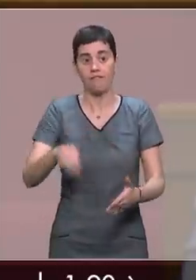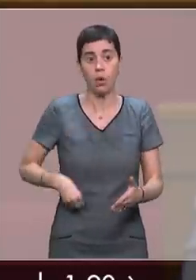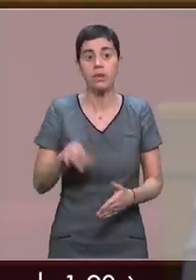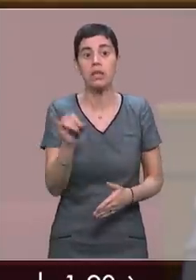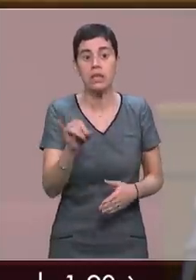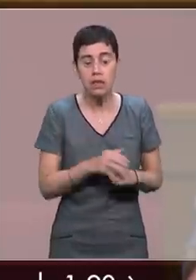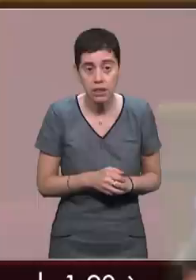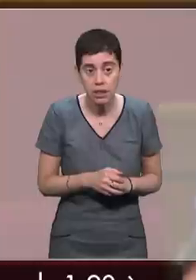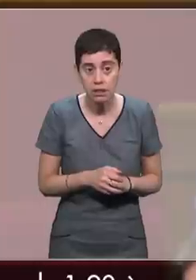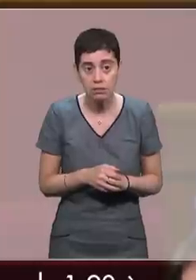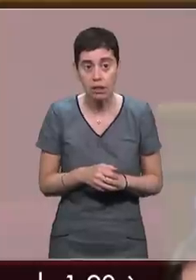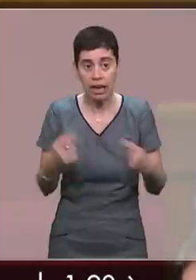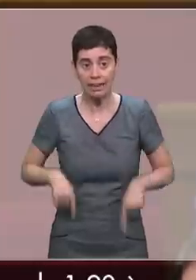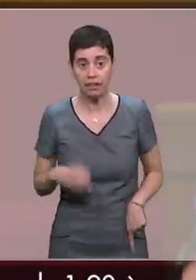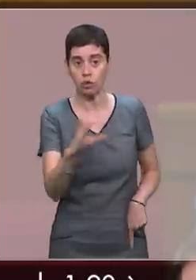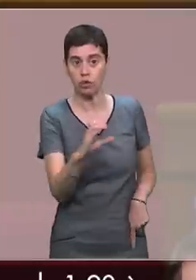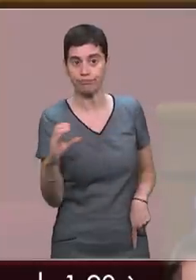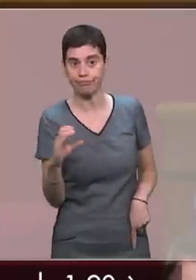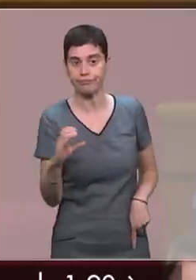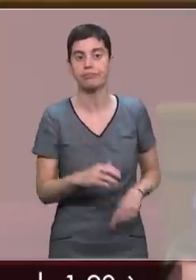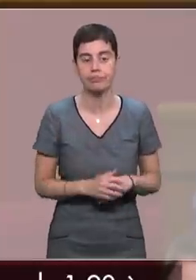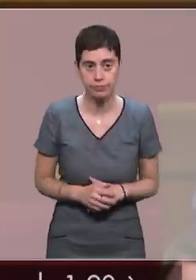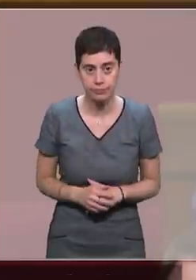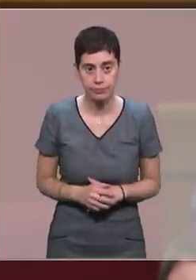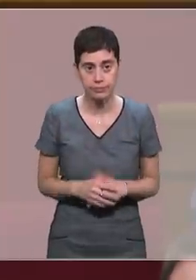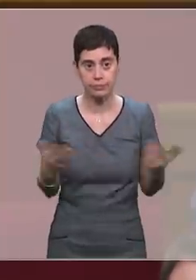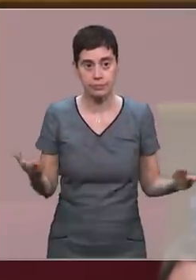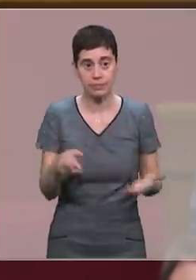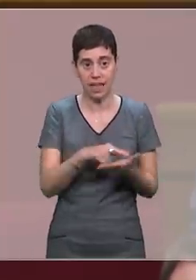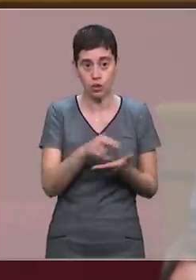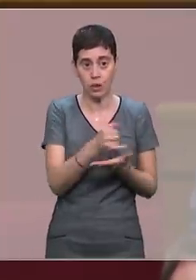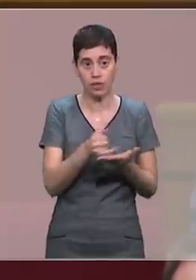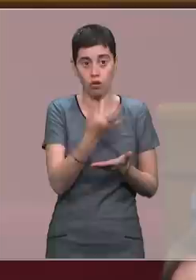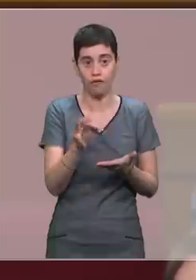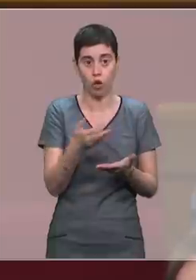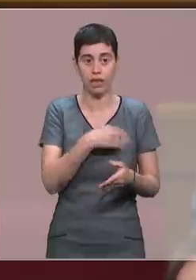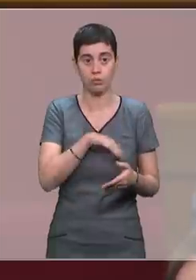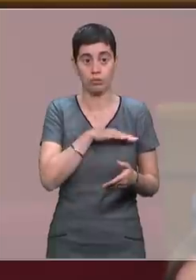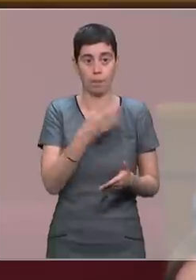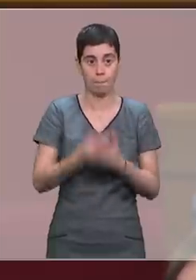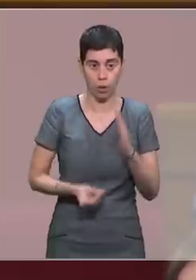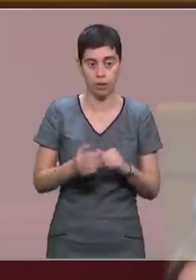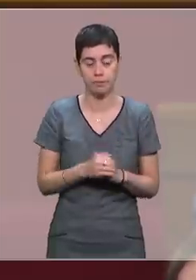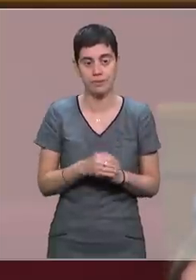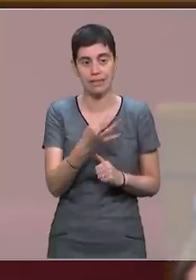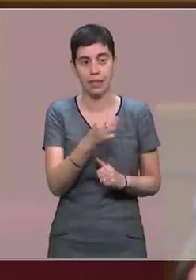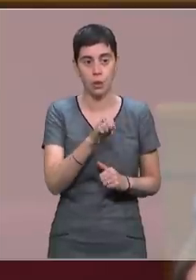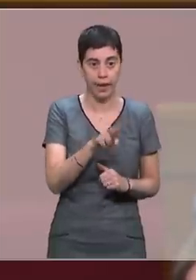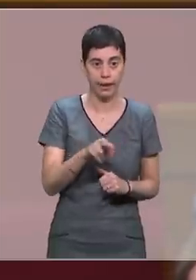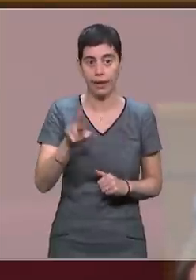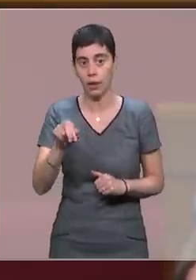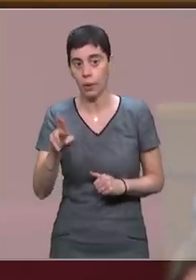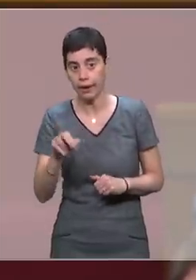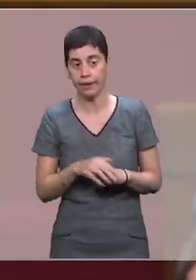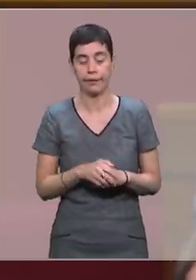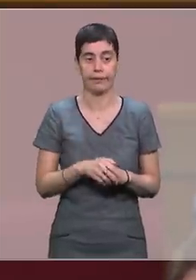Au désengagement financier de l'État et à l'irresponsabilité de la région Île-de-France. Du TER au RER,